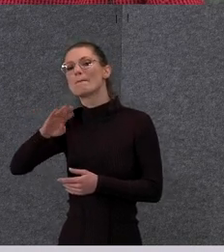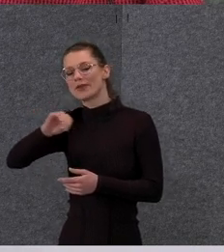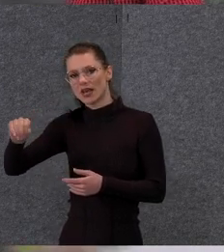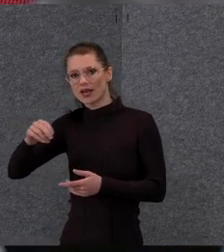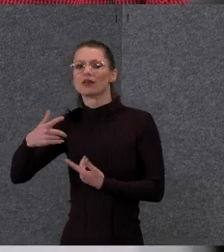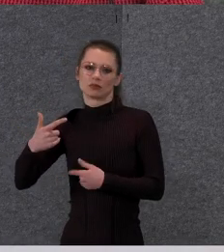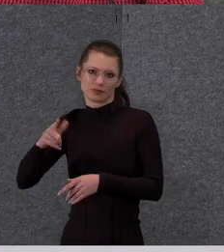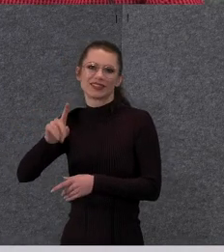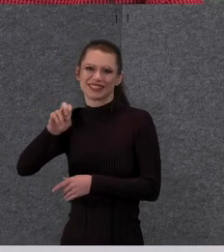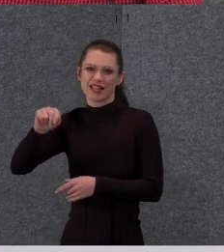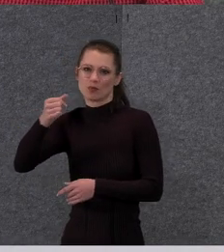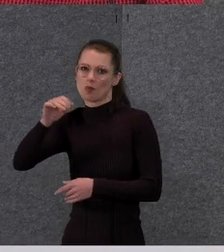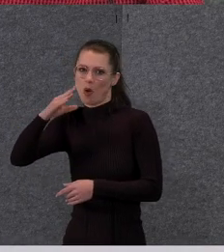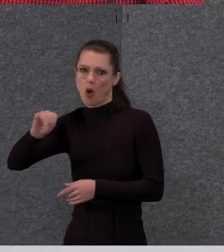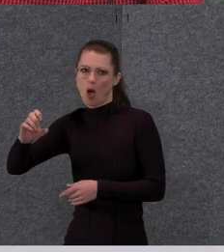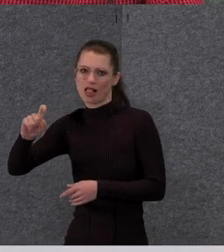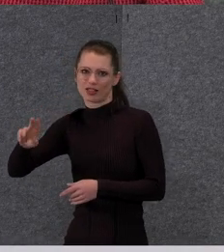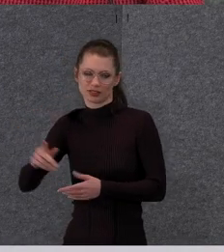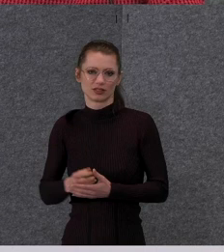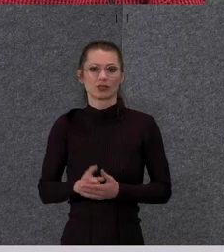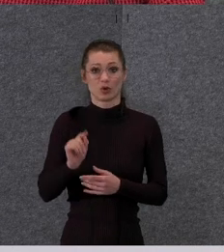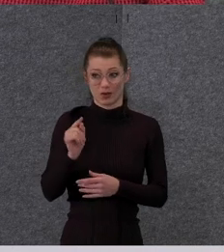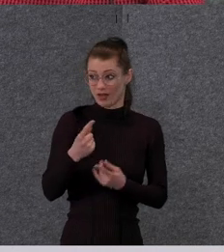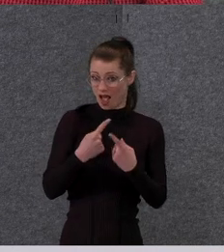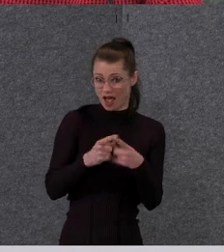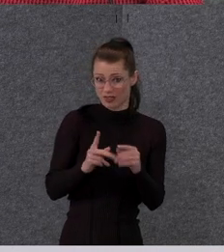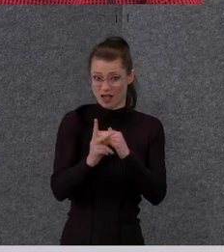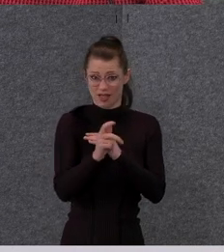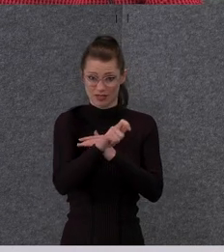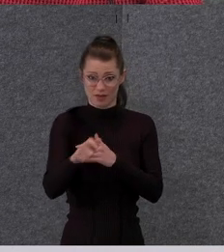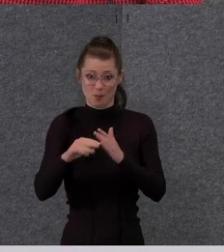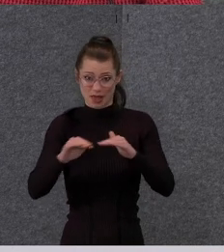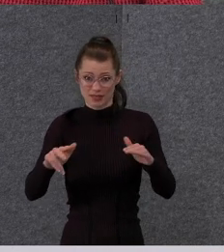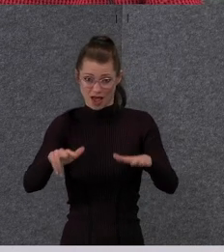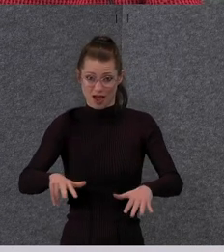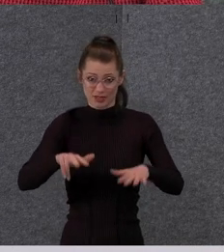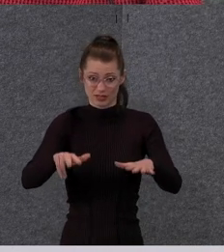Auch hier frage ich wieder: Gibt es weitere Kandidaturen für den Platz 18?